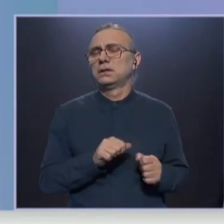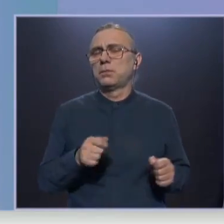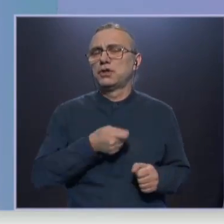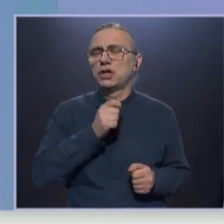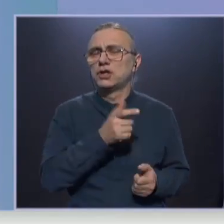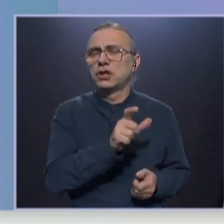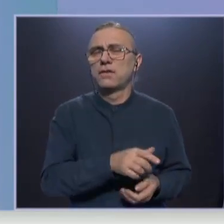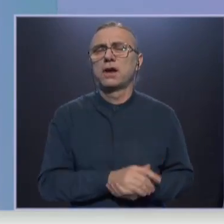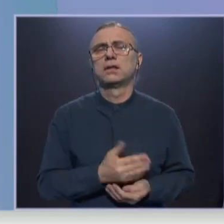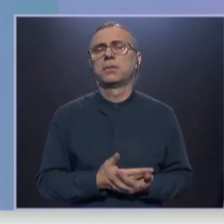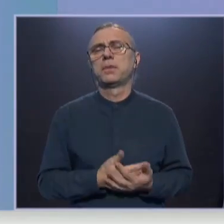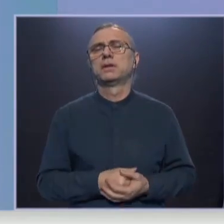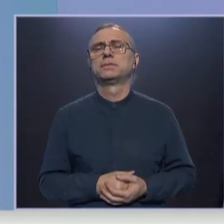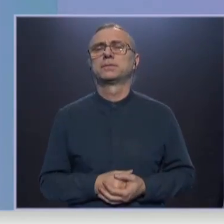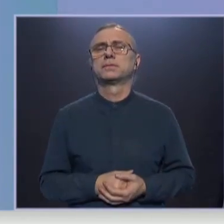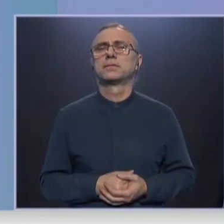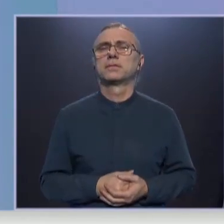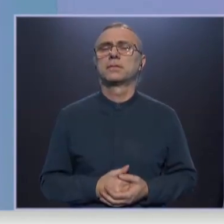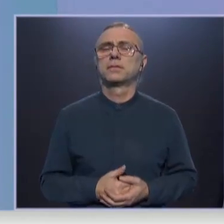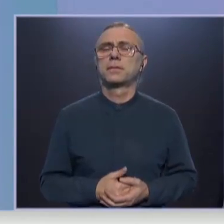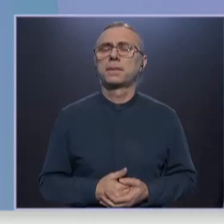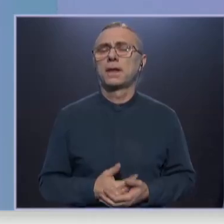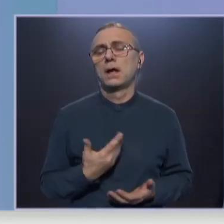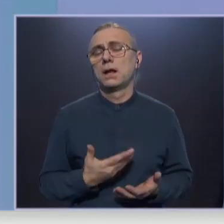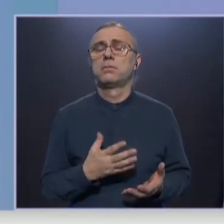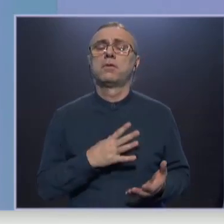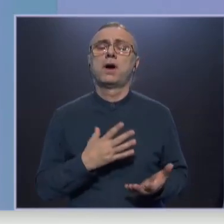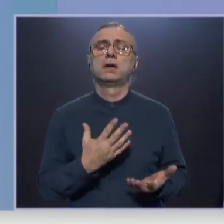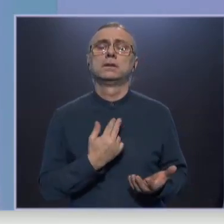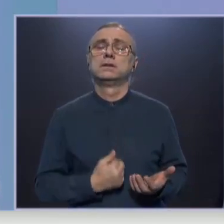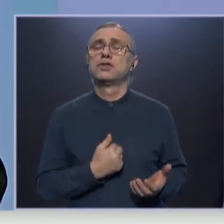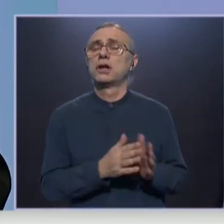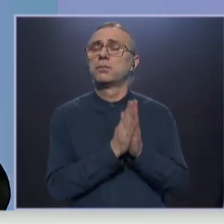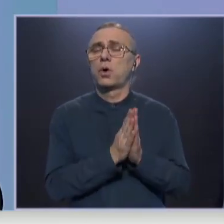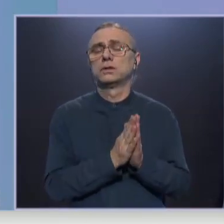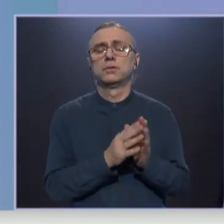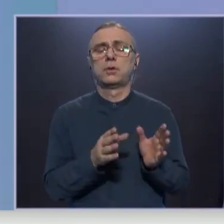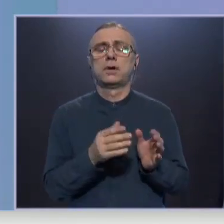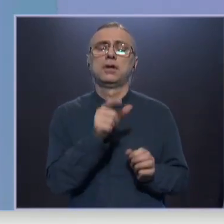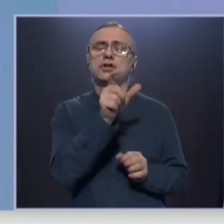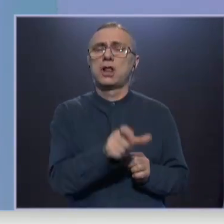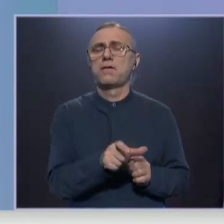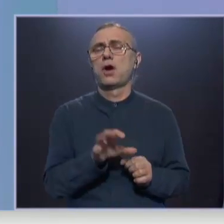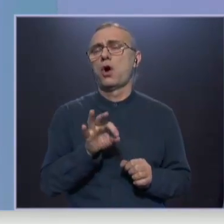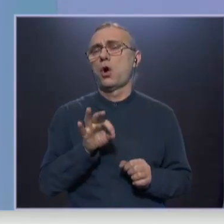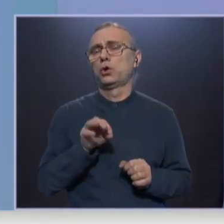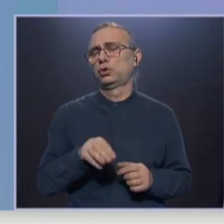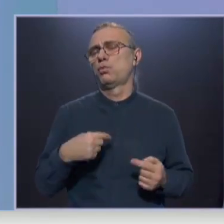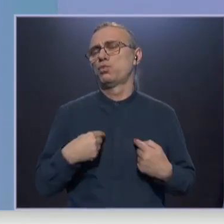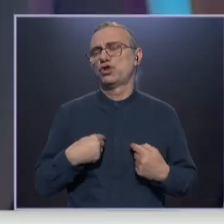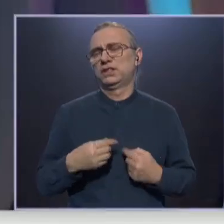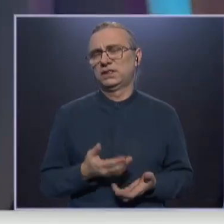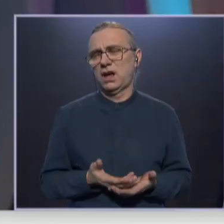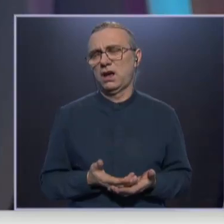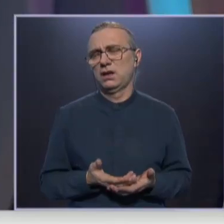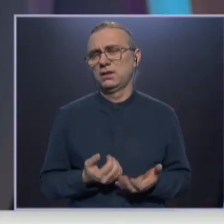встанем и вместе будем просить о том, что человек умер, отмучился. Больше вот с ним не было вот этих земных мучений, чтобы все уже реагируют?